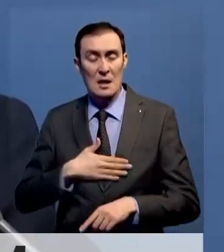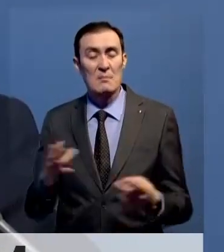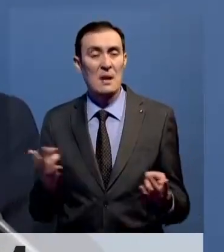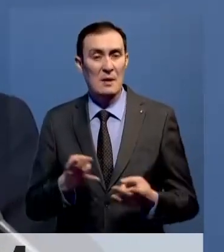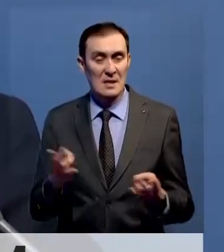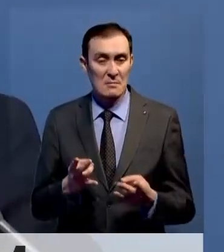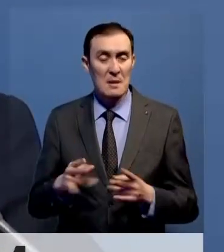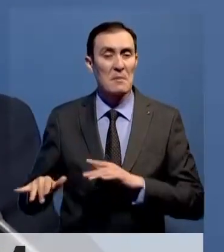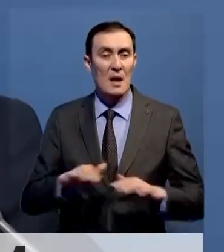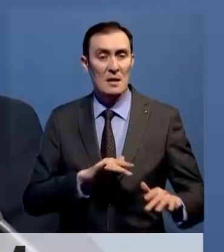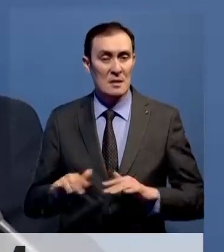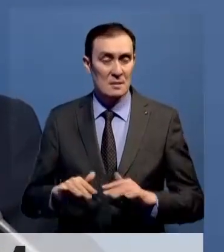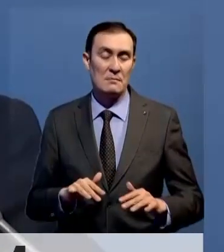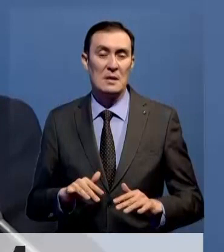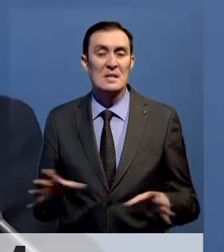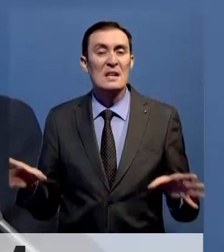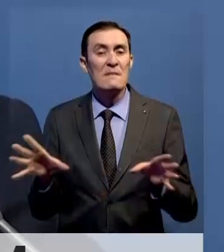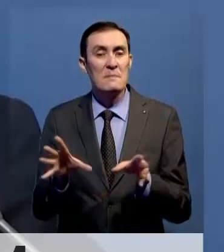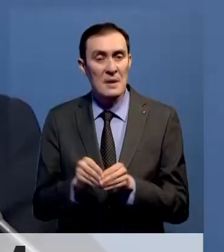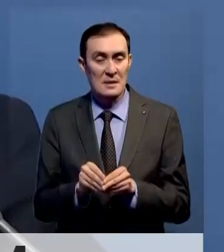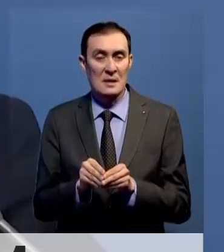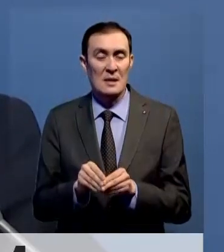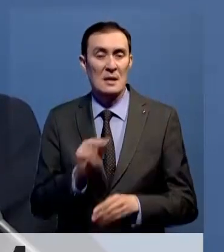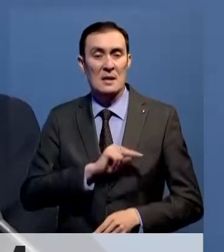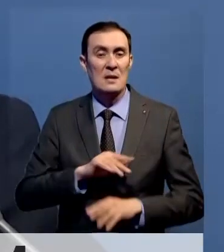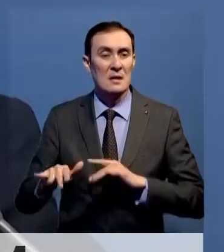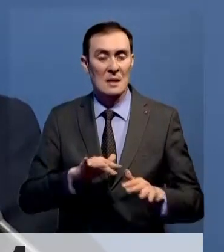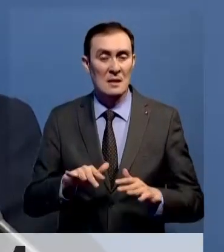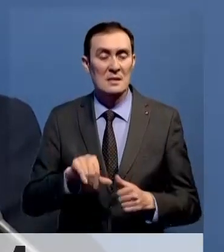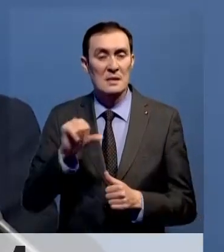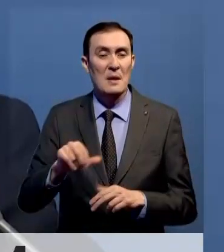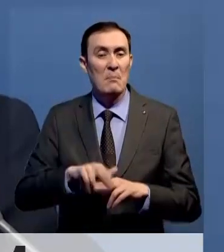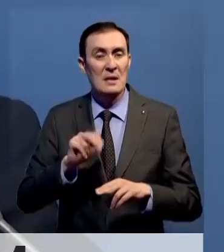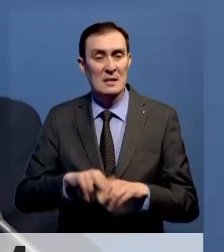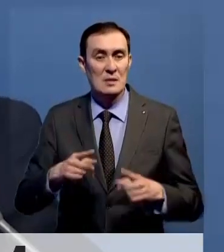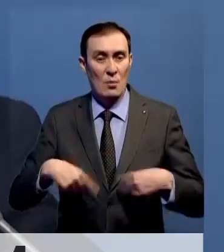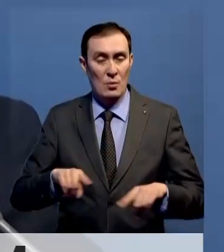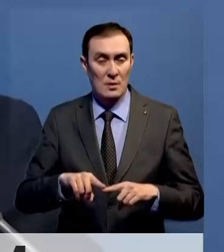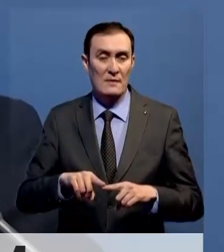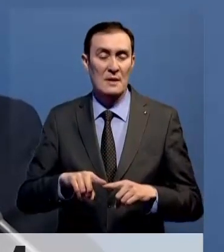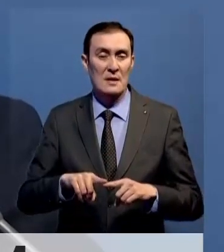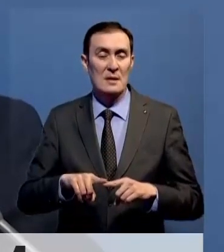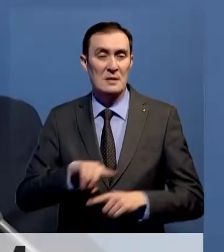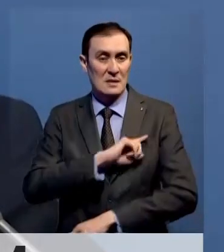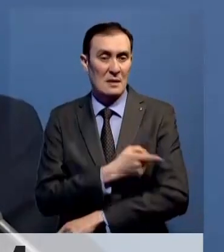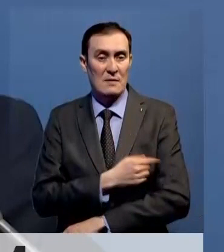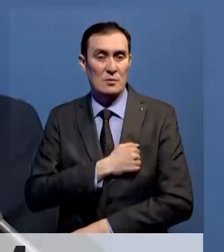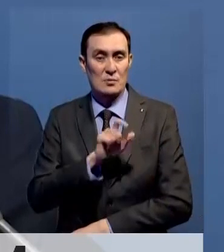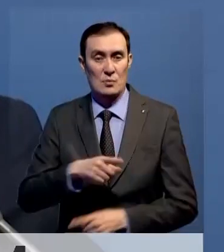необходим механизм совместной деятельности вот именно правоохранительных и силовых